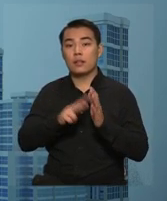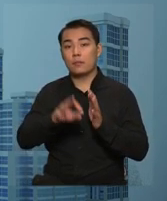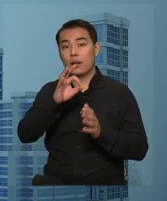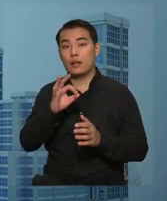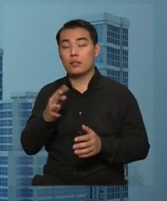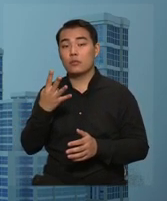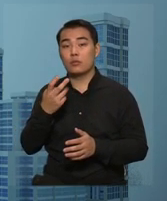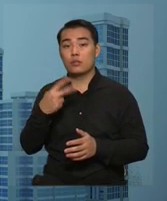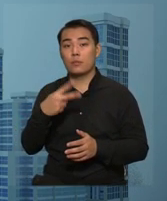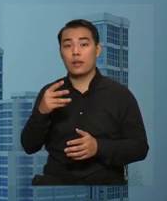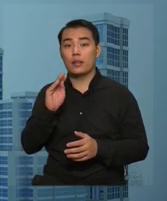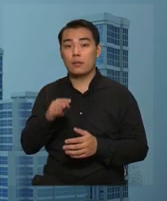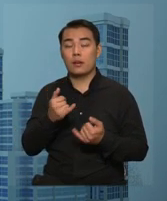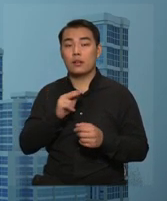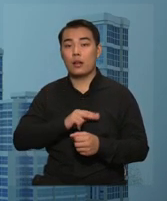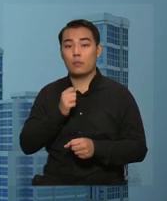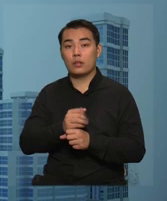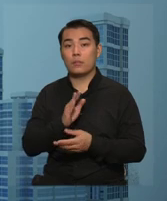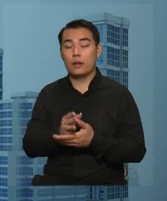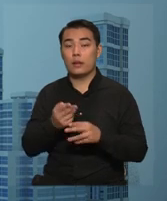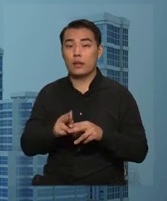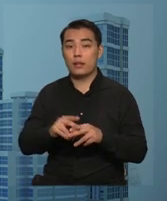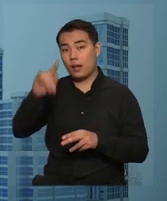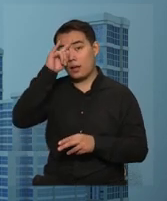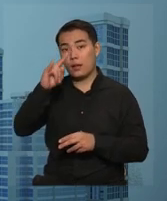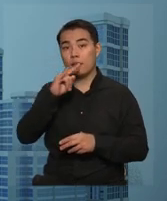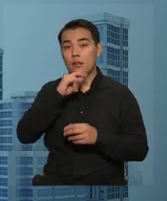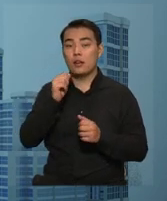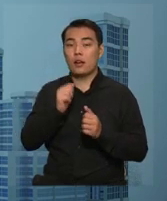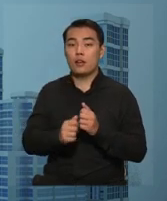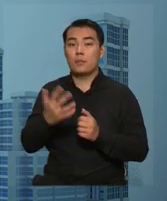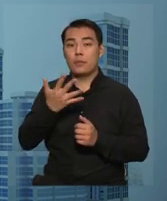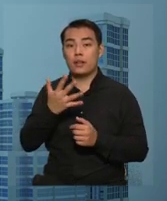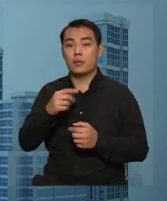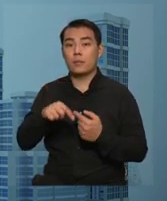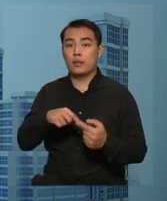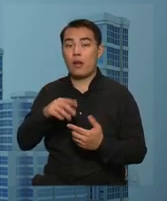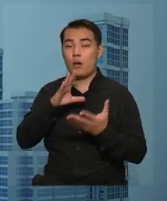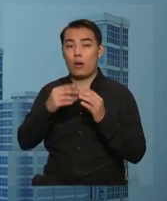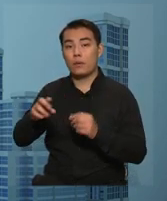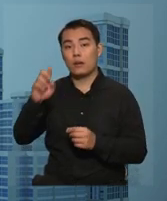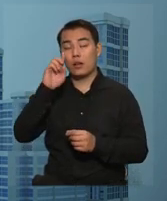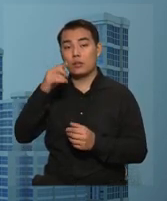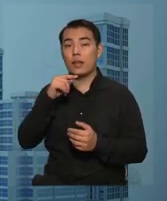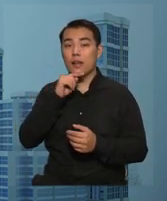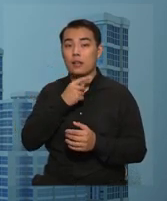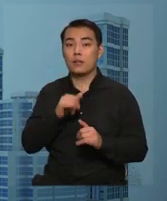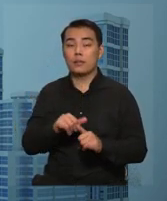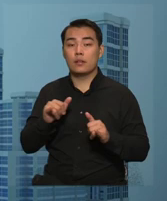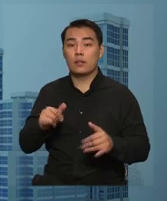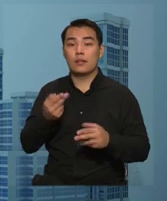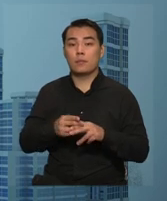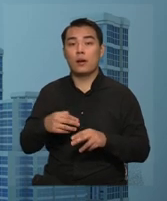422 мыңнан астамы жұмыс істеп тұр. Демек, бұл Қазақстандағы әрбір 5-ші кәсіпорын ел экономикасына үлес қосып отыр деген